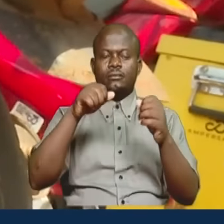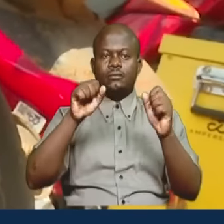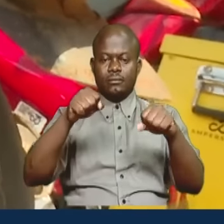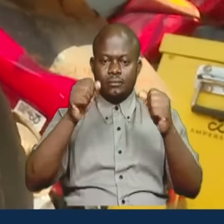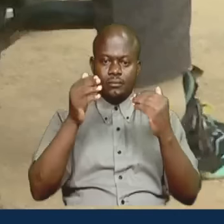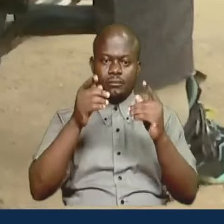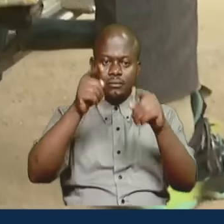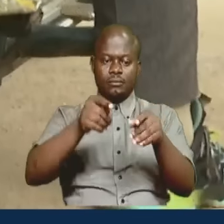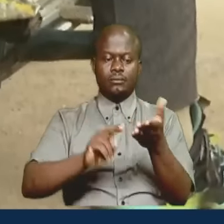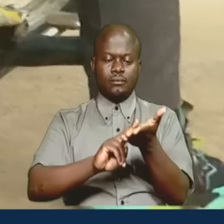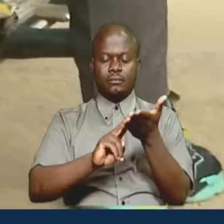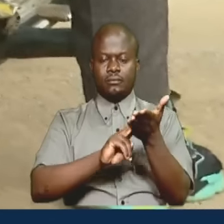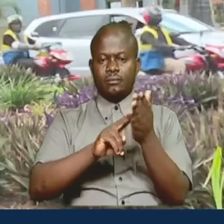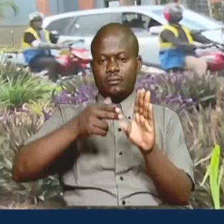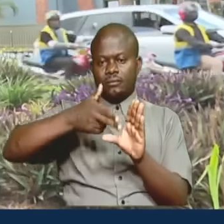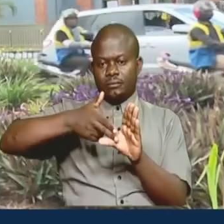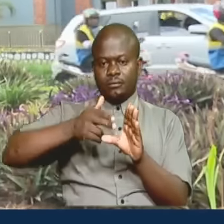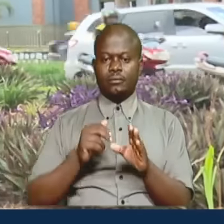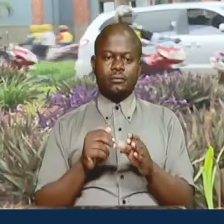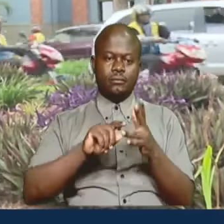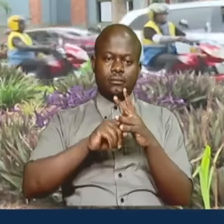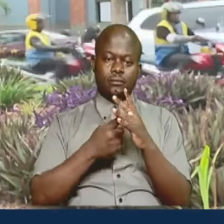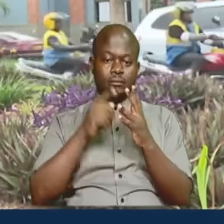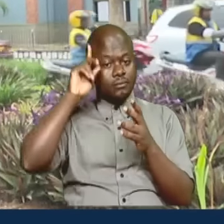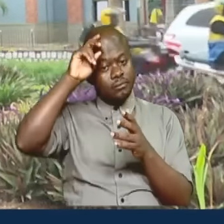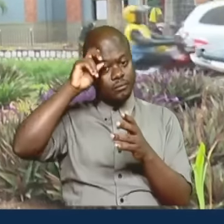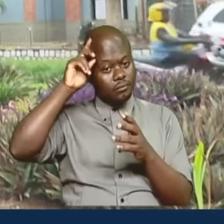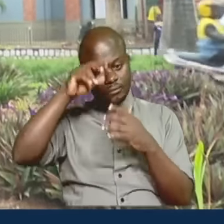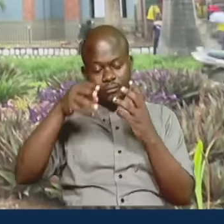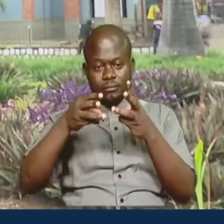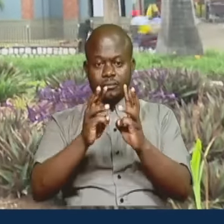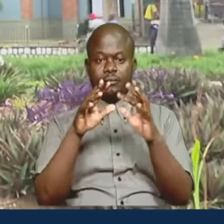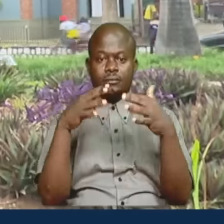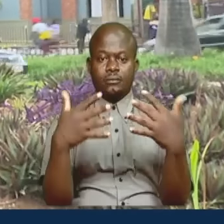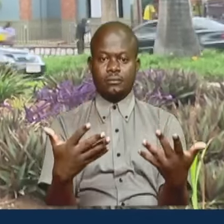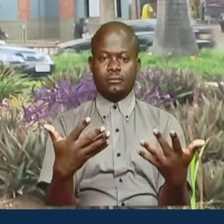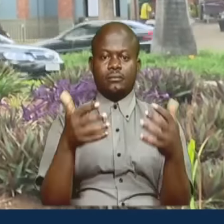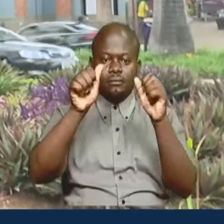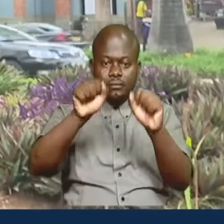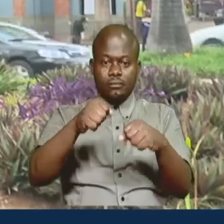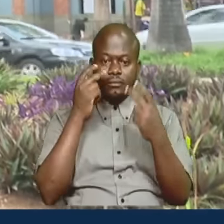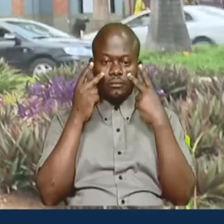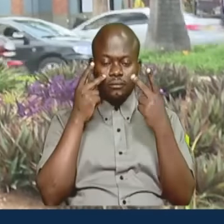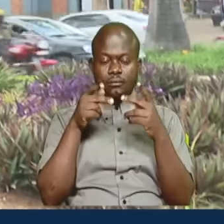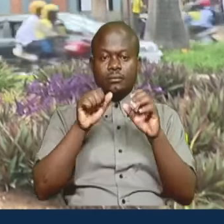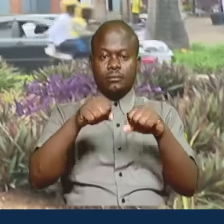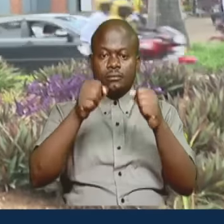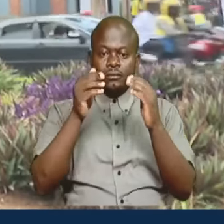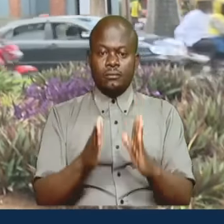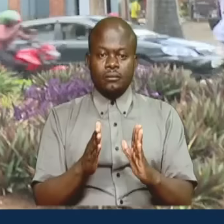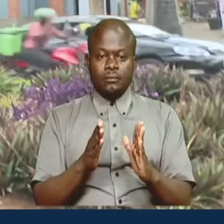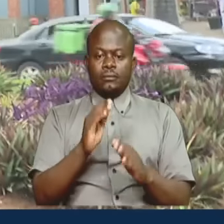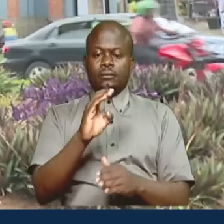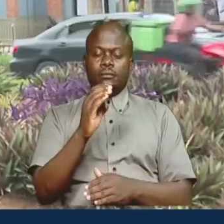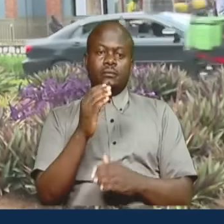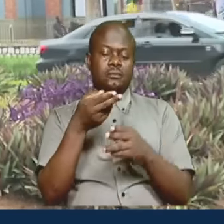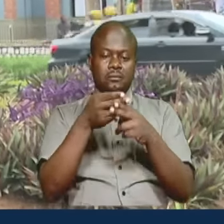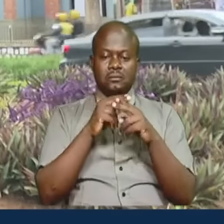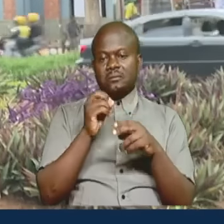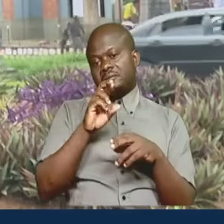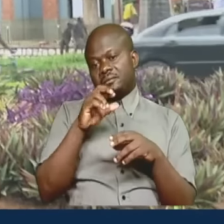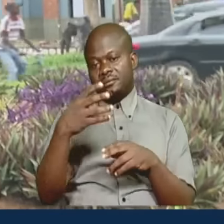bajye kuzikoresha amashanyarazi. Watangira gutekereza ku buryo ki ushobora no kubona moto y'umuriro, yaba ari credit cyangwa se ari